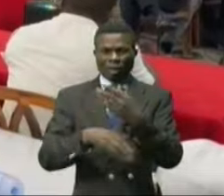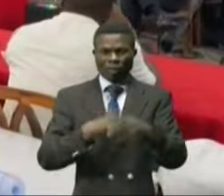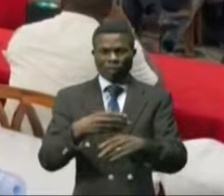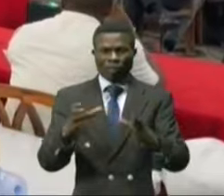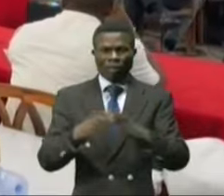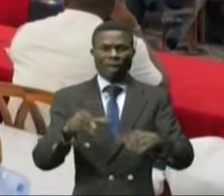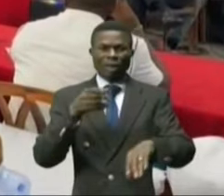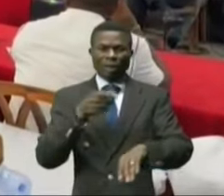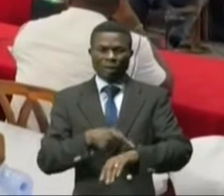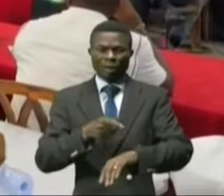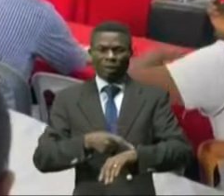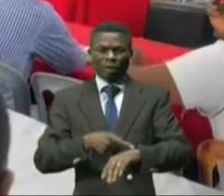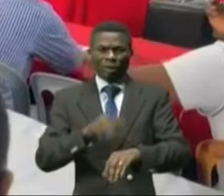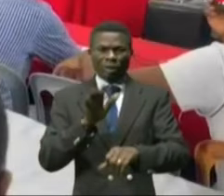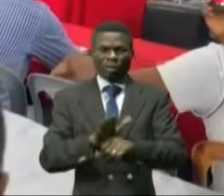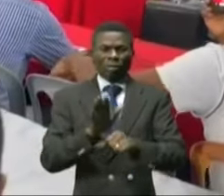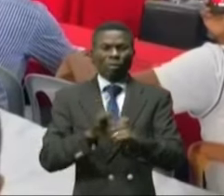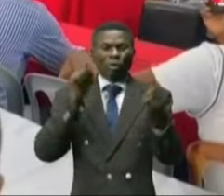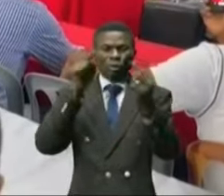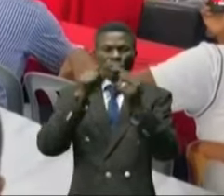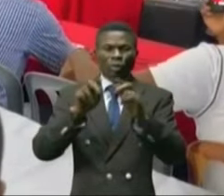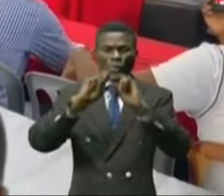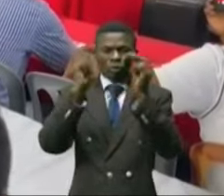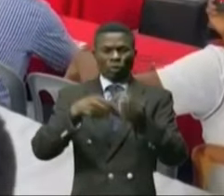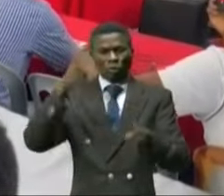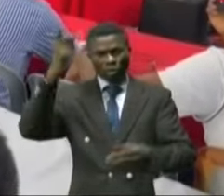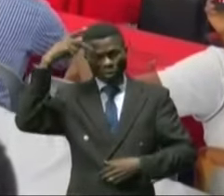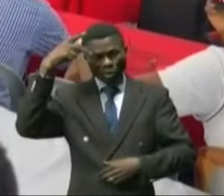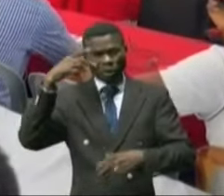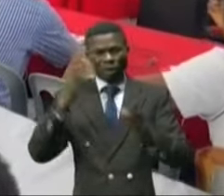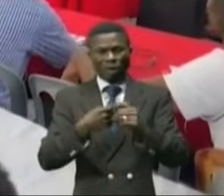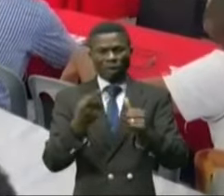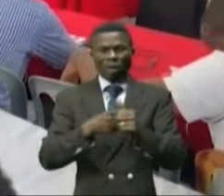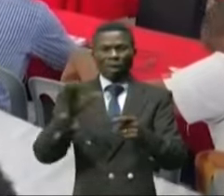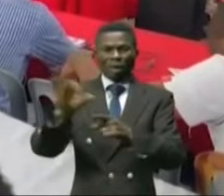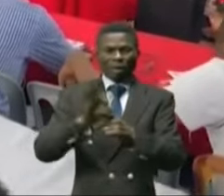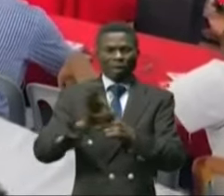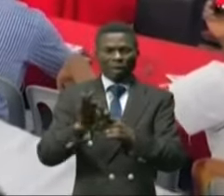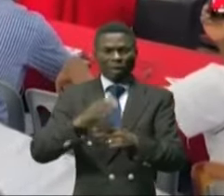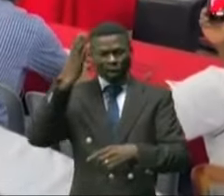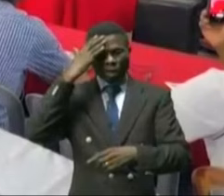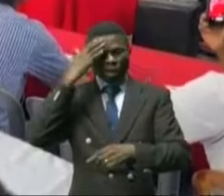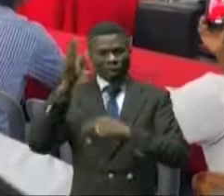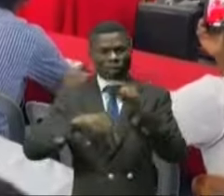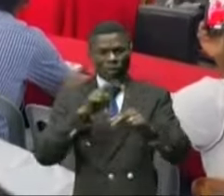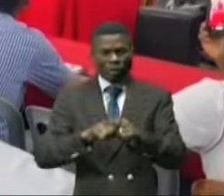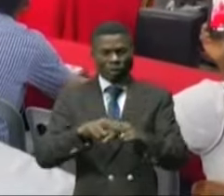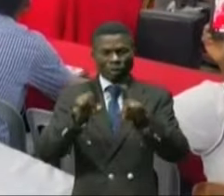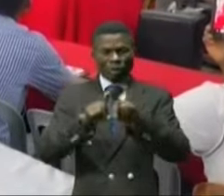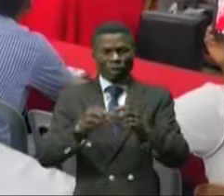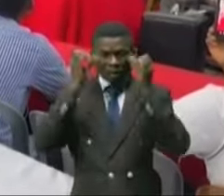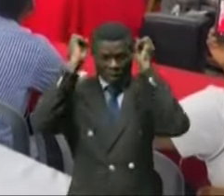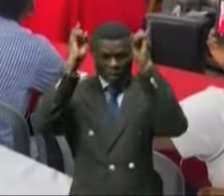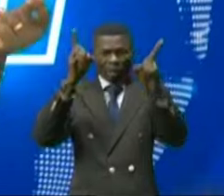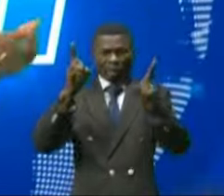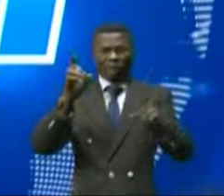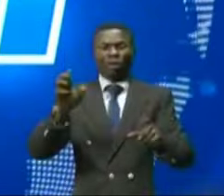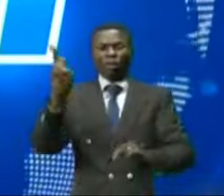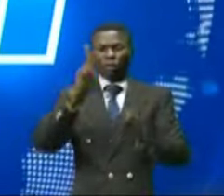même occasion certains objectifs de partis politiques, notamment la formation de la conscience nationale et l'éducation